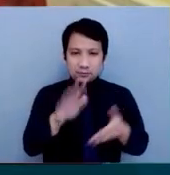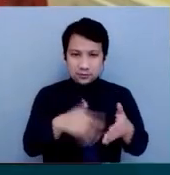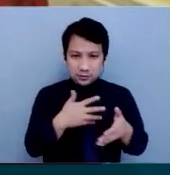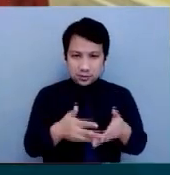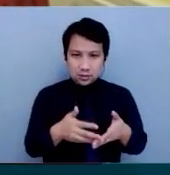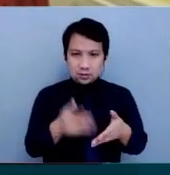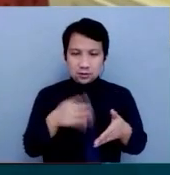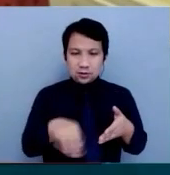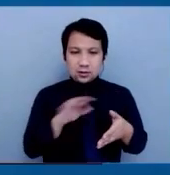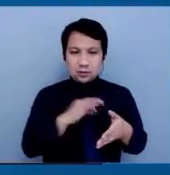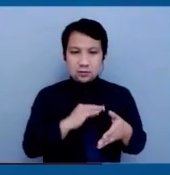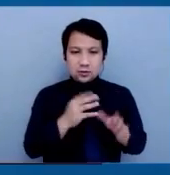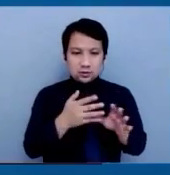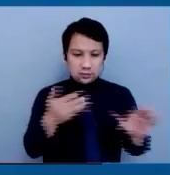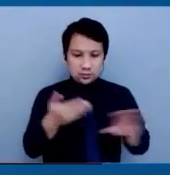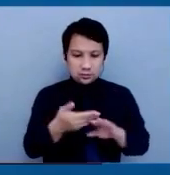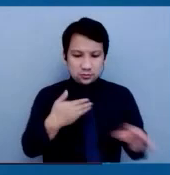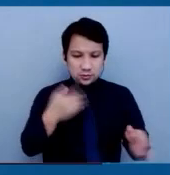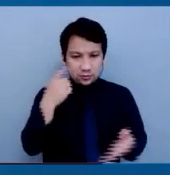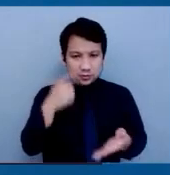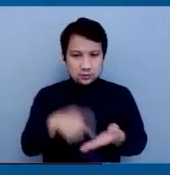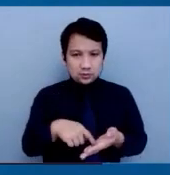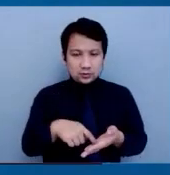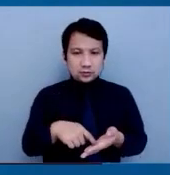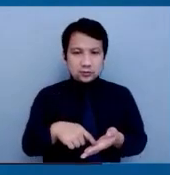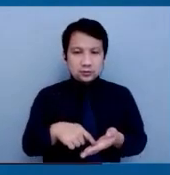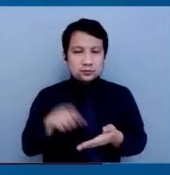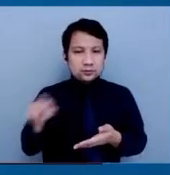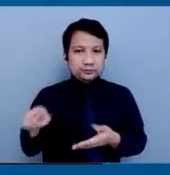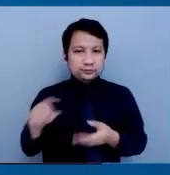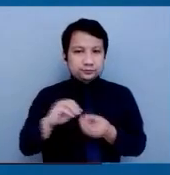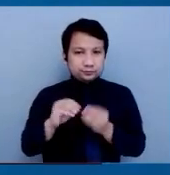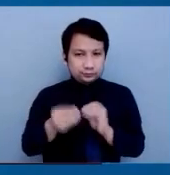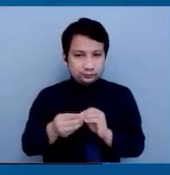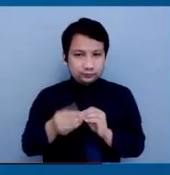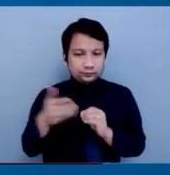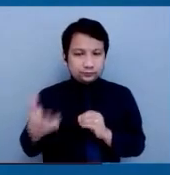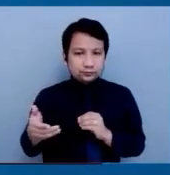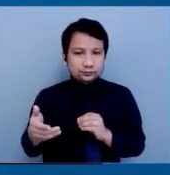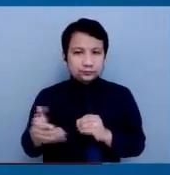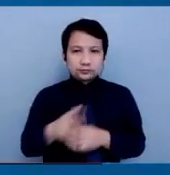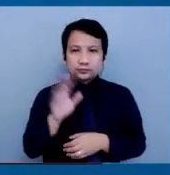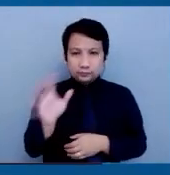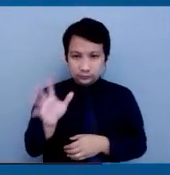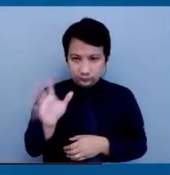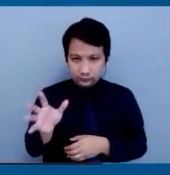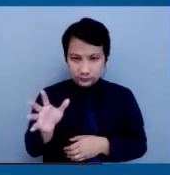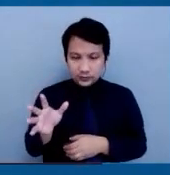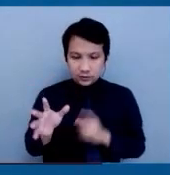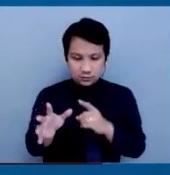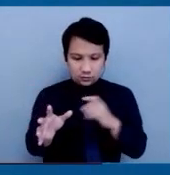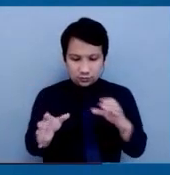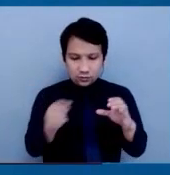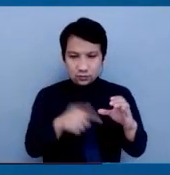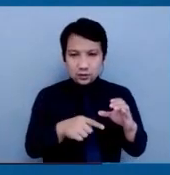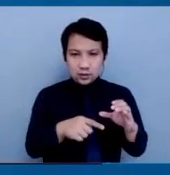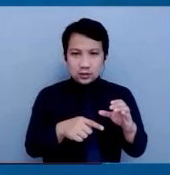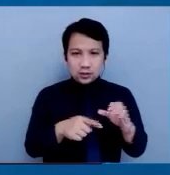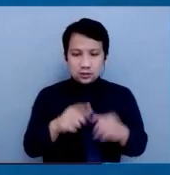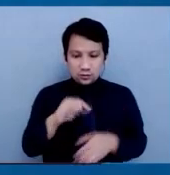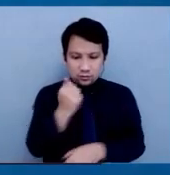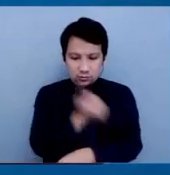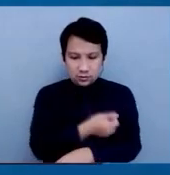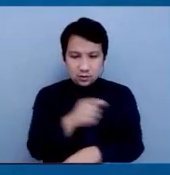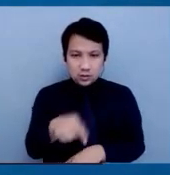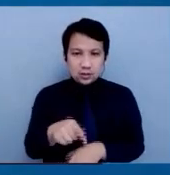nga may pre-registration. Yung indicative number natin is about 50 to 100 doses